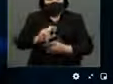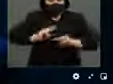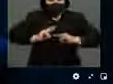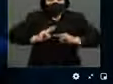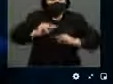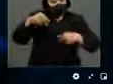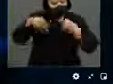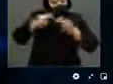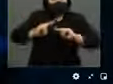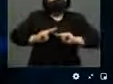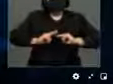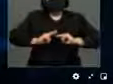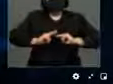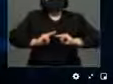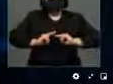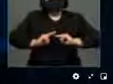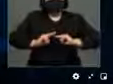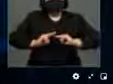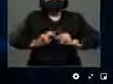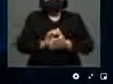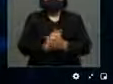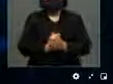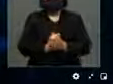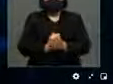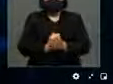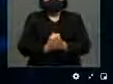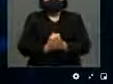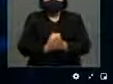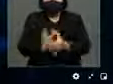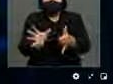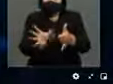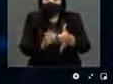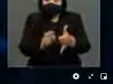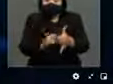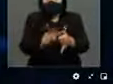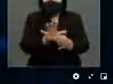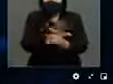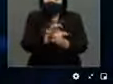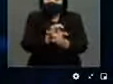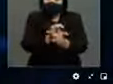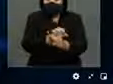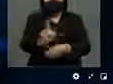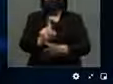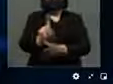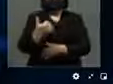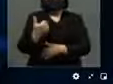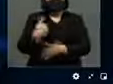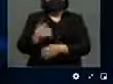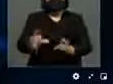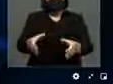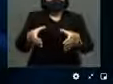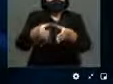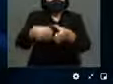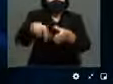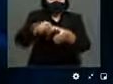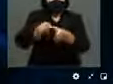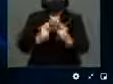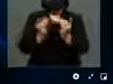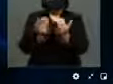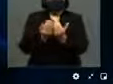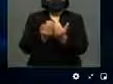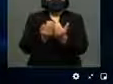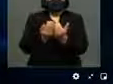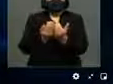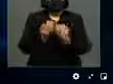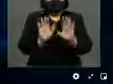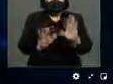นะครับส่วนปัจจัยเสี่ยงในการที่ติดเชื้อขึ้นมานะครับก็เกิดขึ้นจากในครอบครัวนะครับประมาณครึ่งหนึ่ง